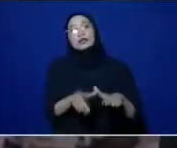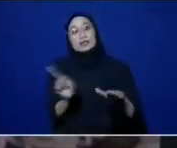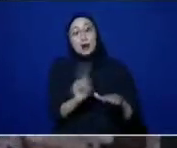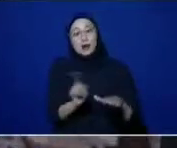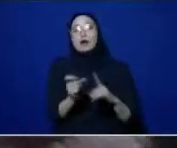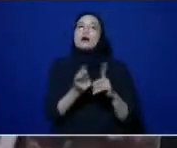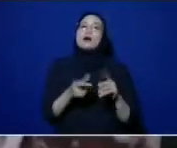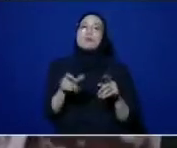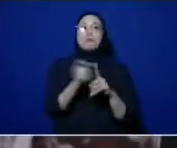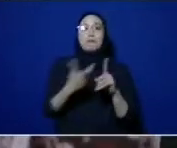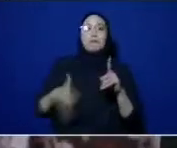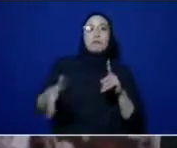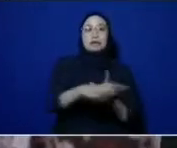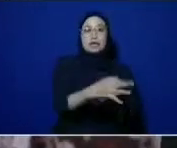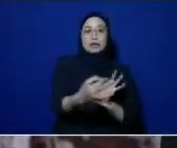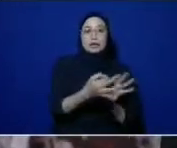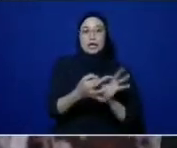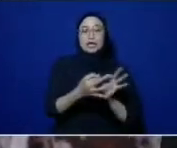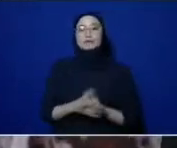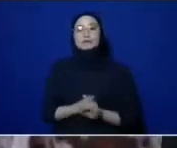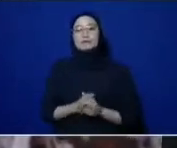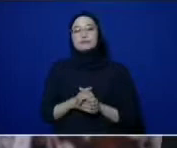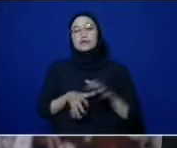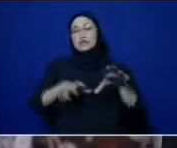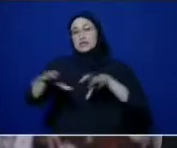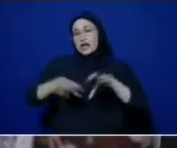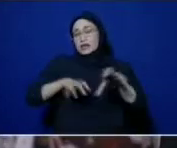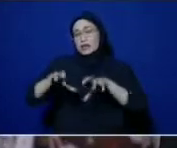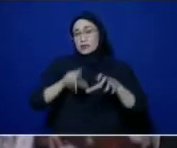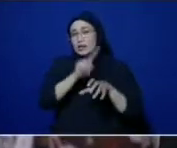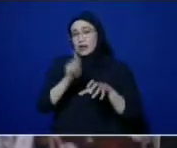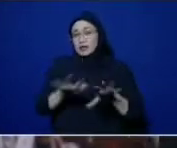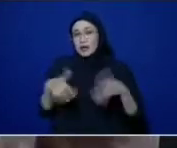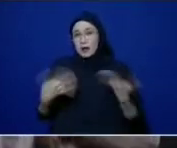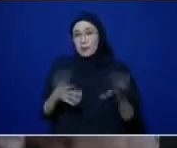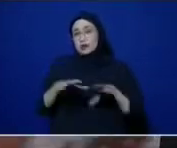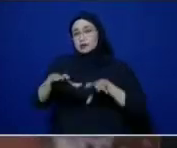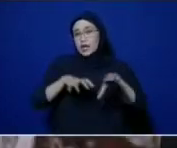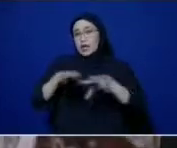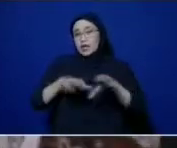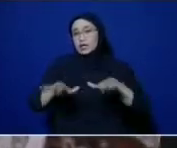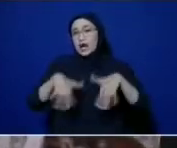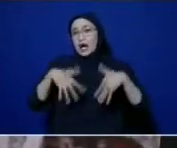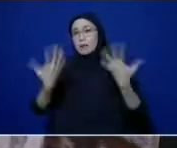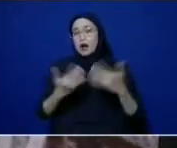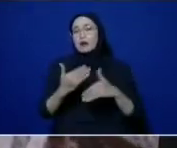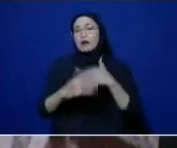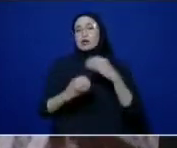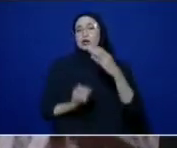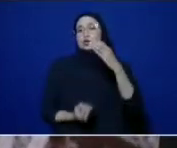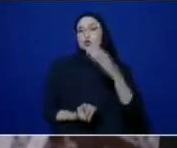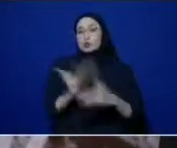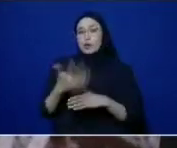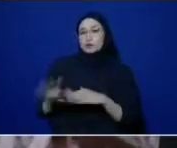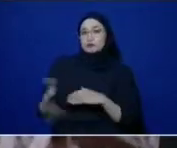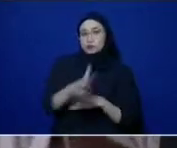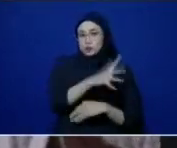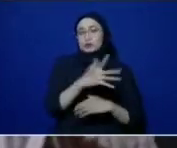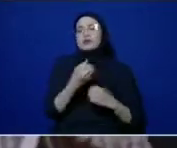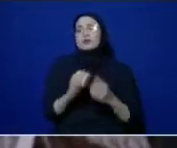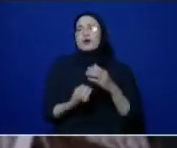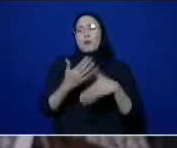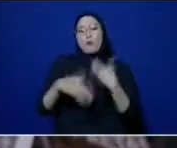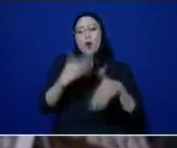bagaimana arah dan roadmap strategi Bapak dalam mengelola sumber daya maritim untuk mewujudkan kemakmuran